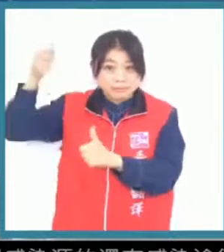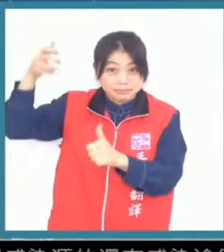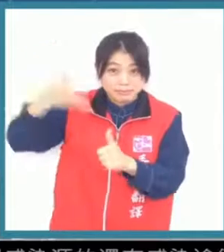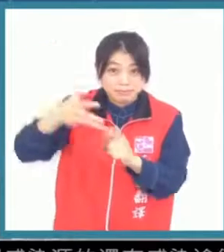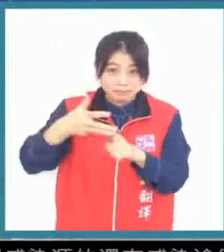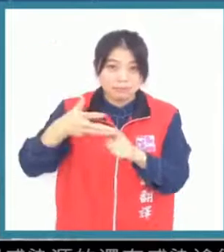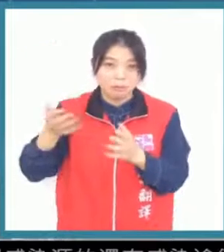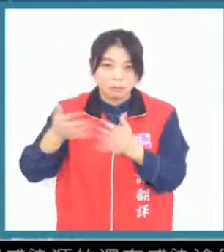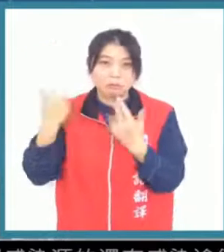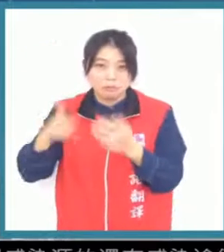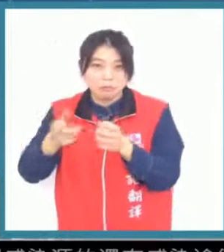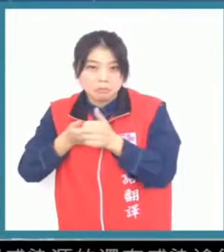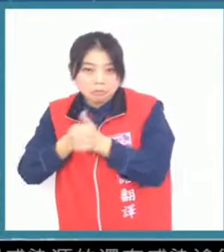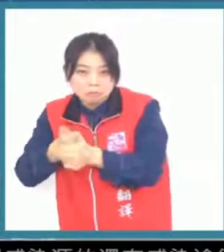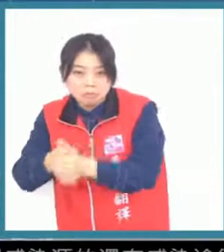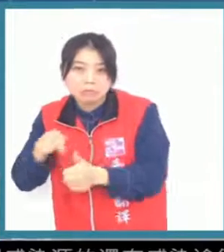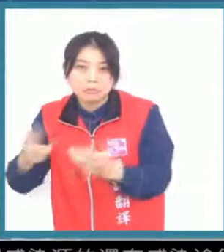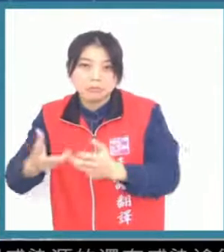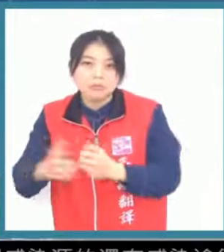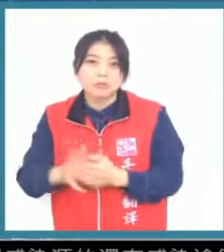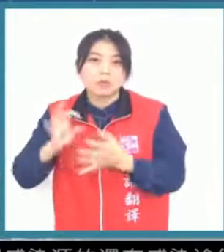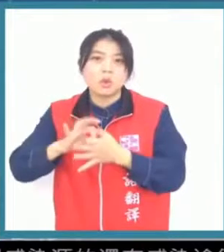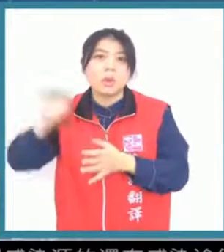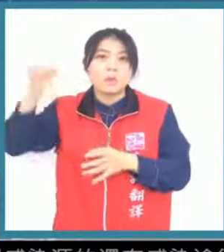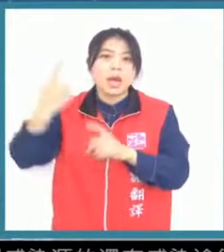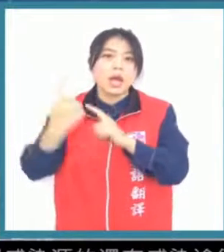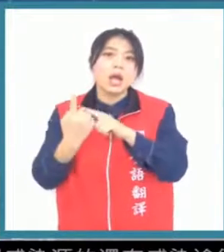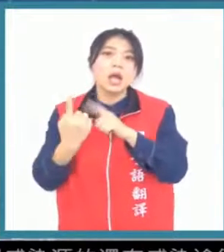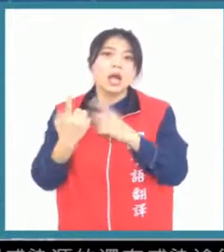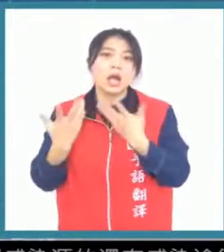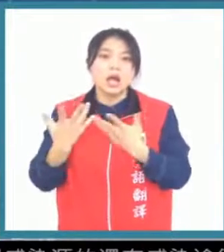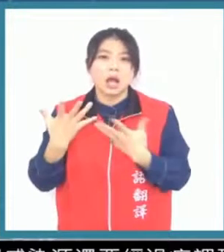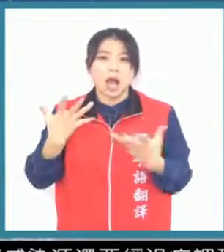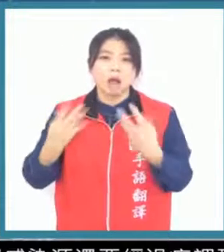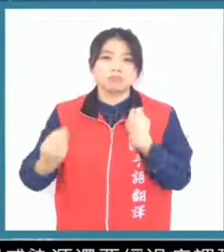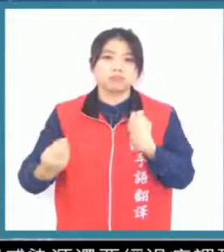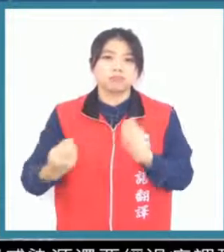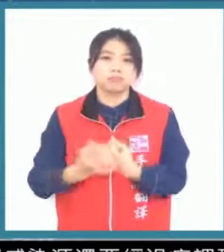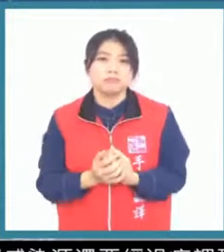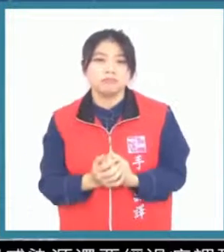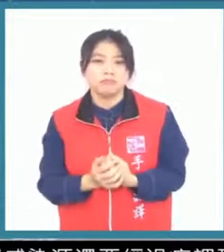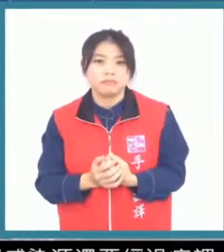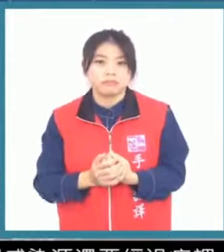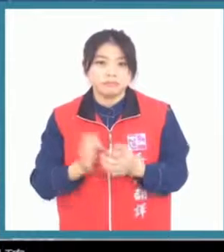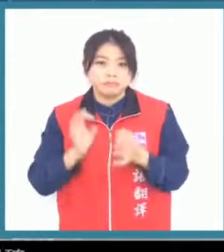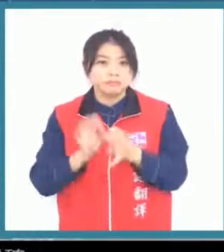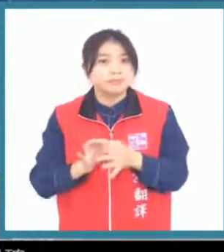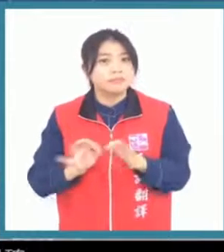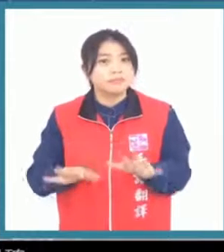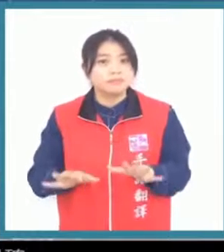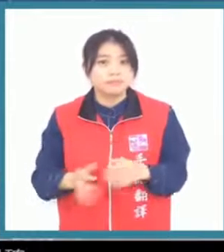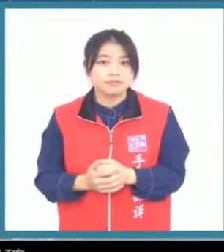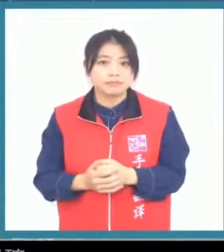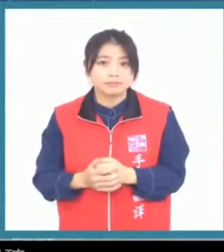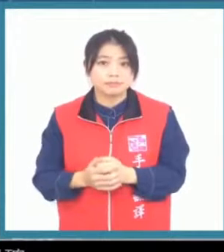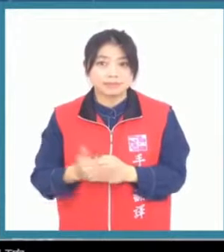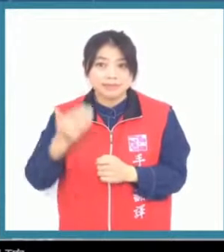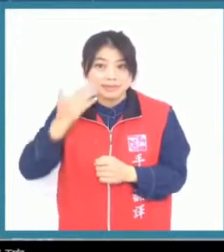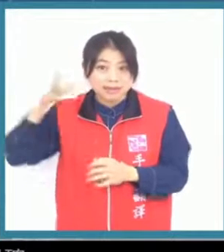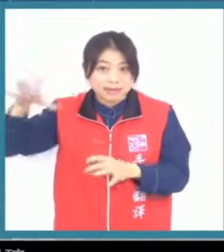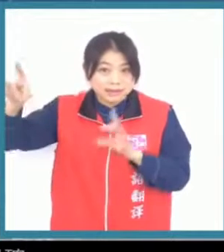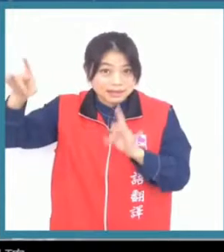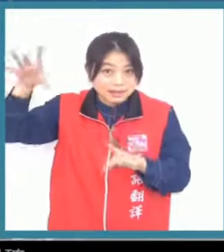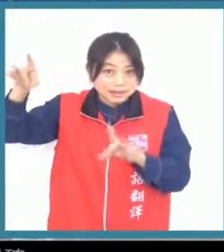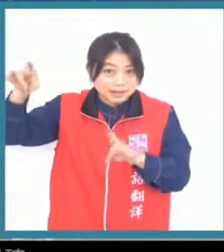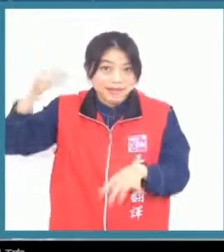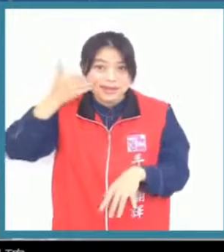过医调，那因为它的源头还不明确。那至于说这个前后顺序，这个